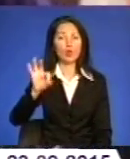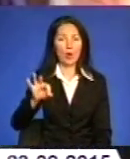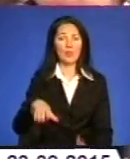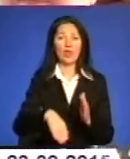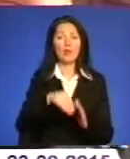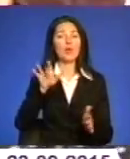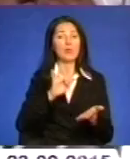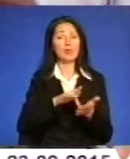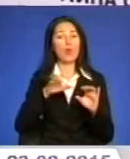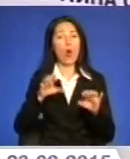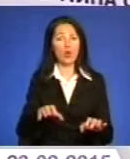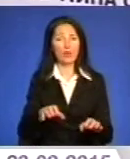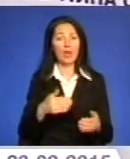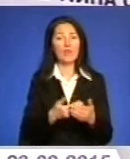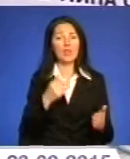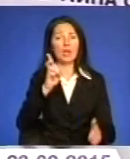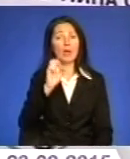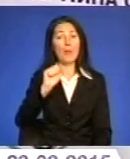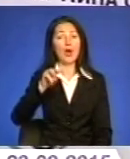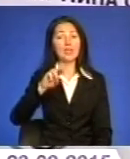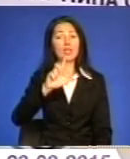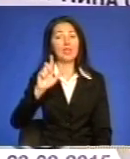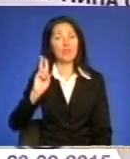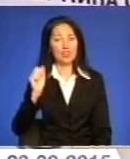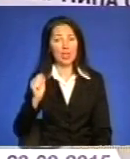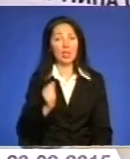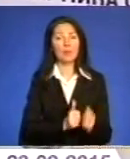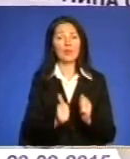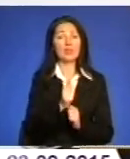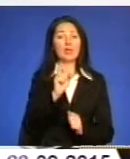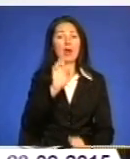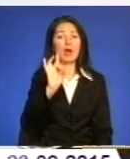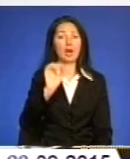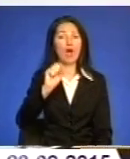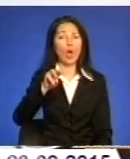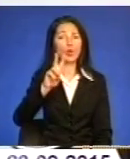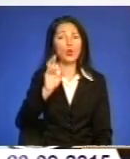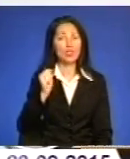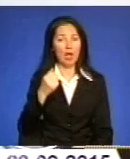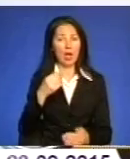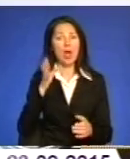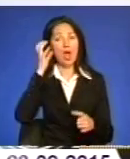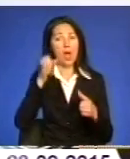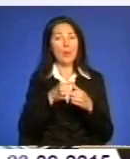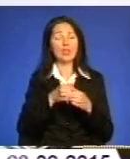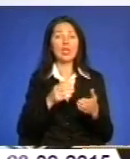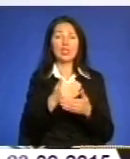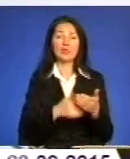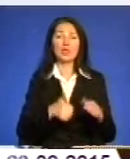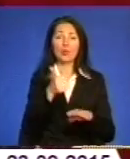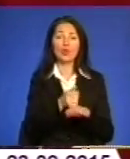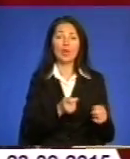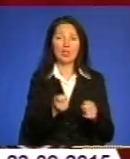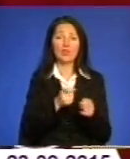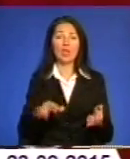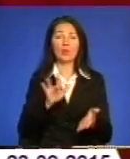Тернополя від «Батьківщини» балотуватиметься Михайло Ратушняк. Партійні списки до міської та обласної ради очолять керівники відповідно